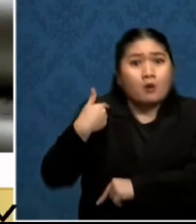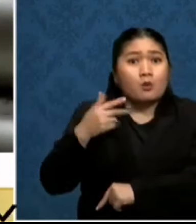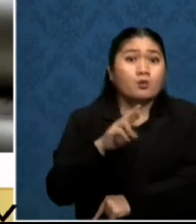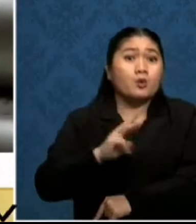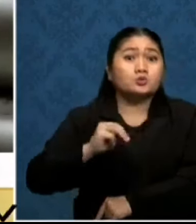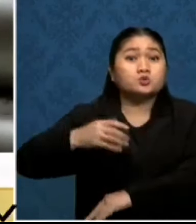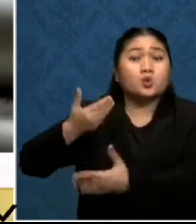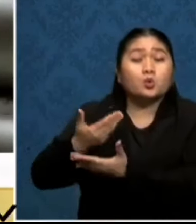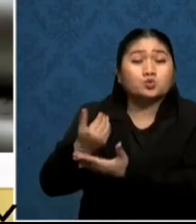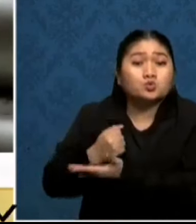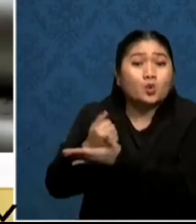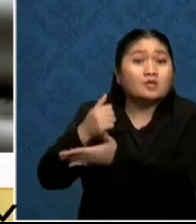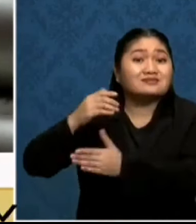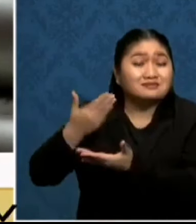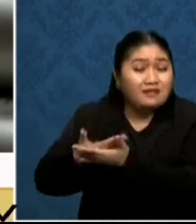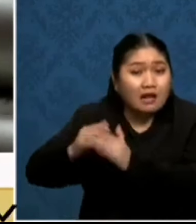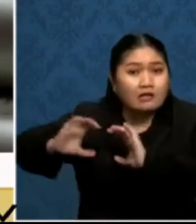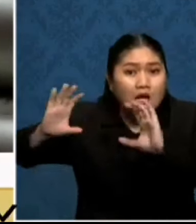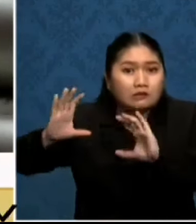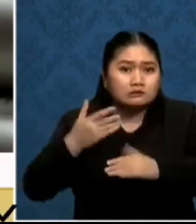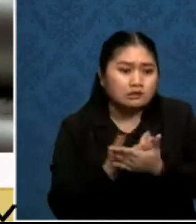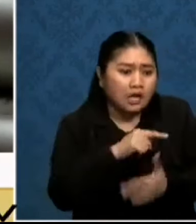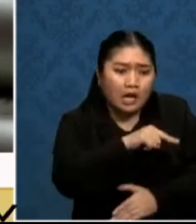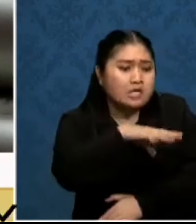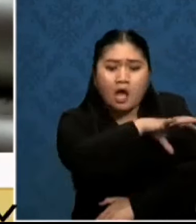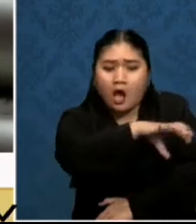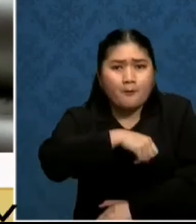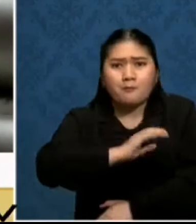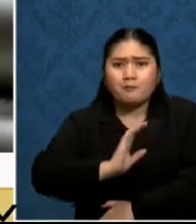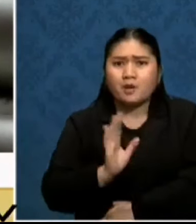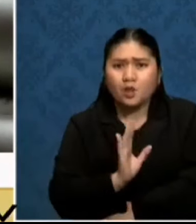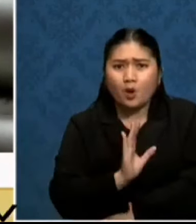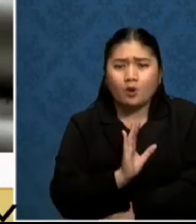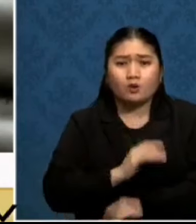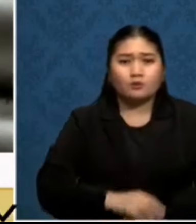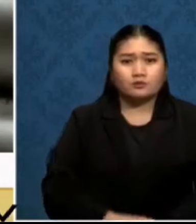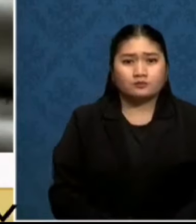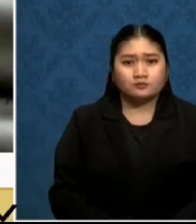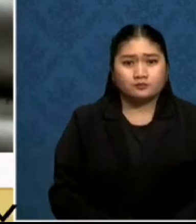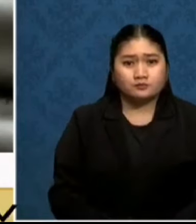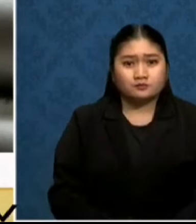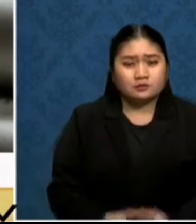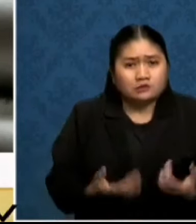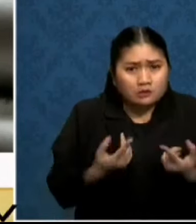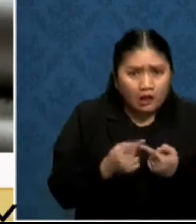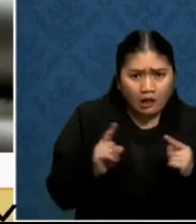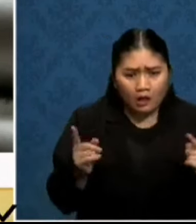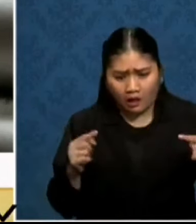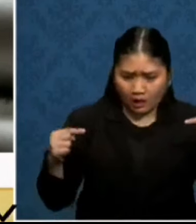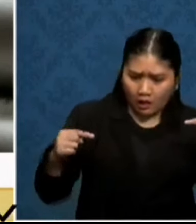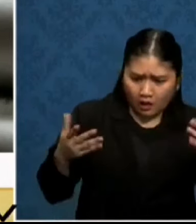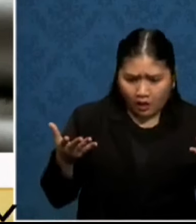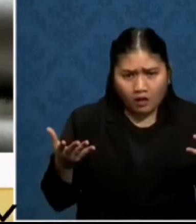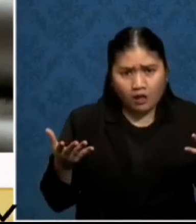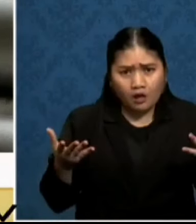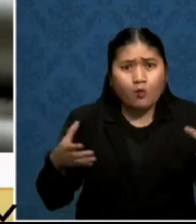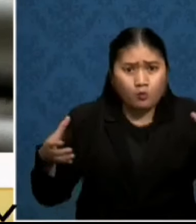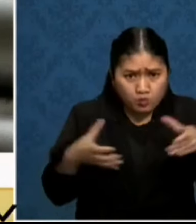ว่า 43,000ล้านไม่จำเป็นต้องเอามาจากงบกลางทั้งหมดก็ได้นี่มันครมชุดเดียวกัน